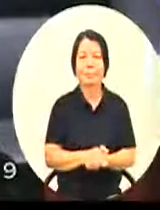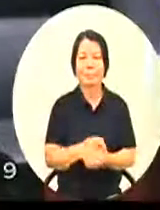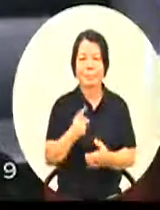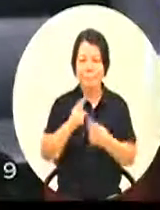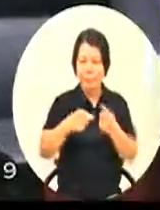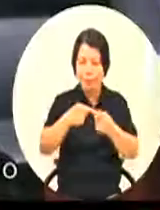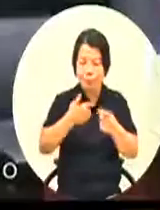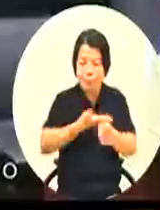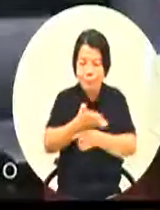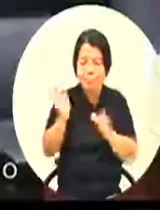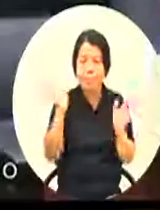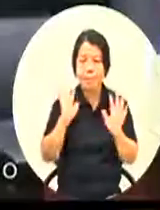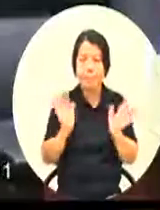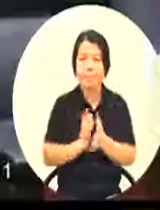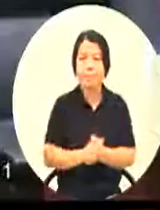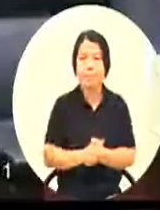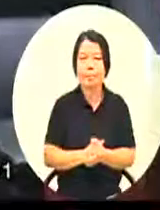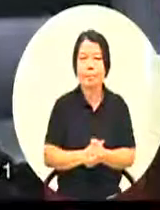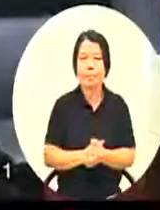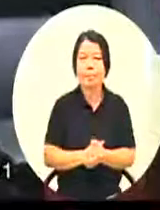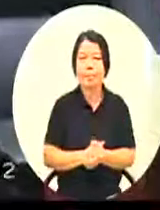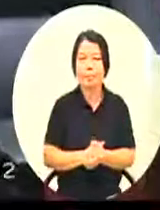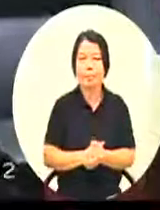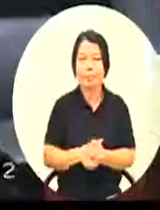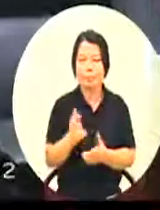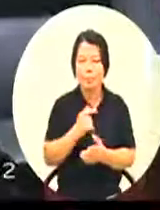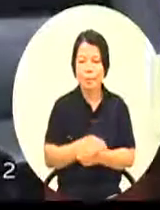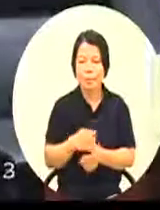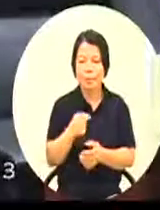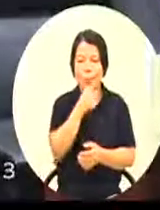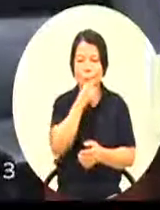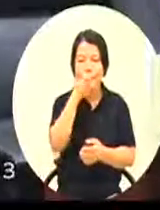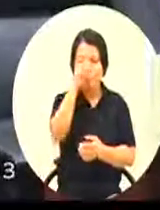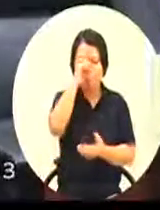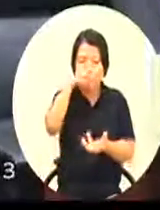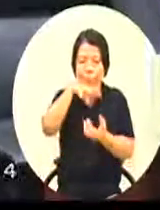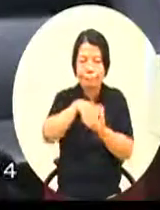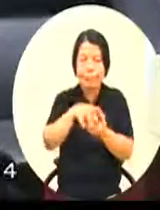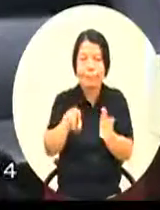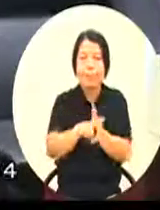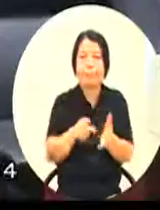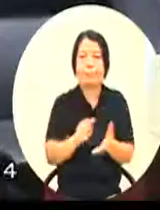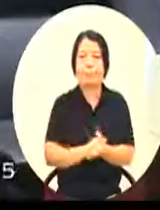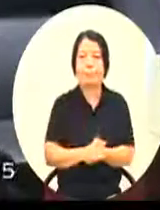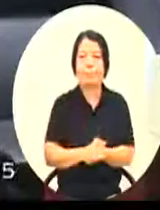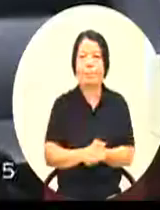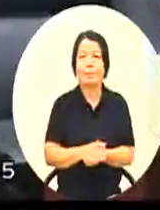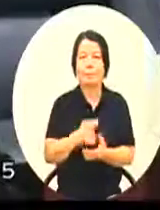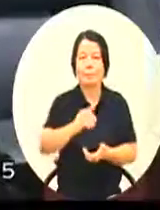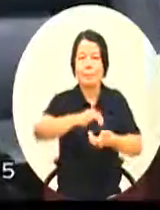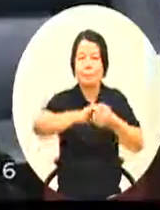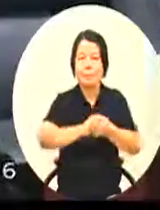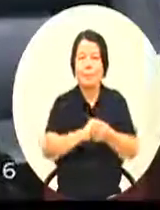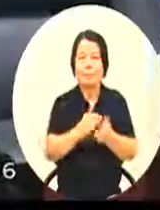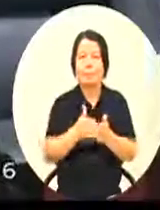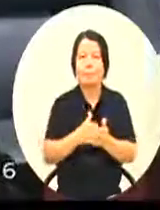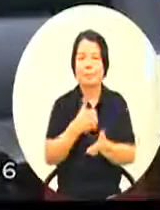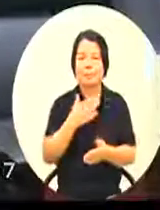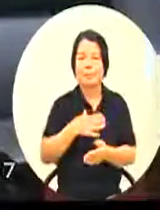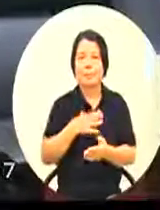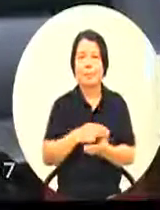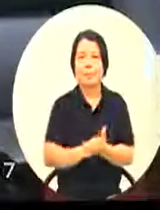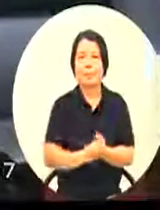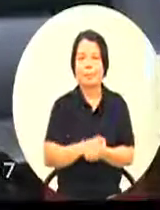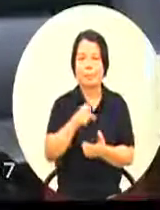该要让我们的孩子，他们在营养午餐的时候，好，营养午餐，他们必须要知道说，